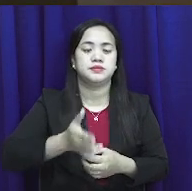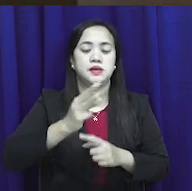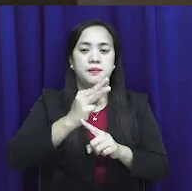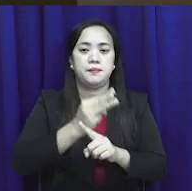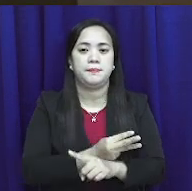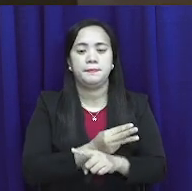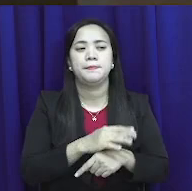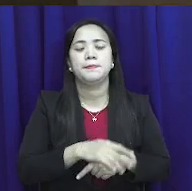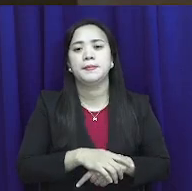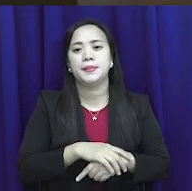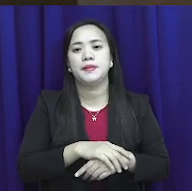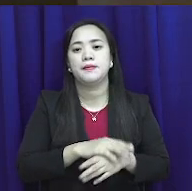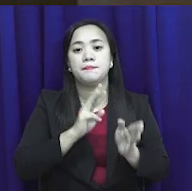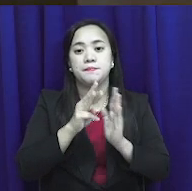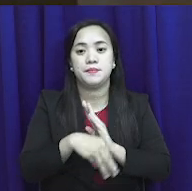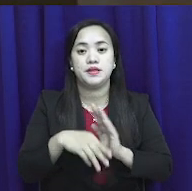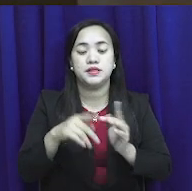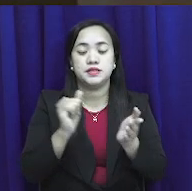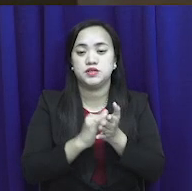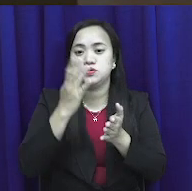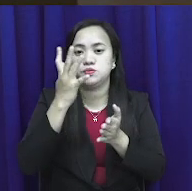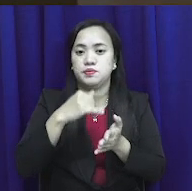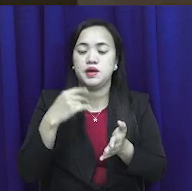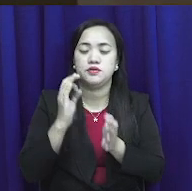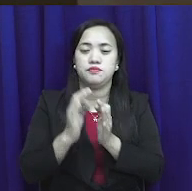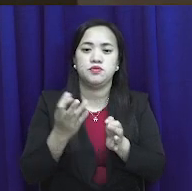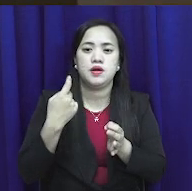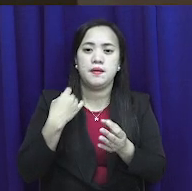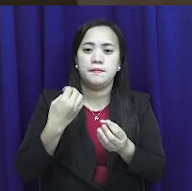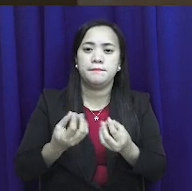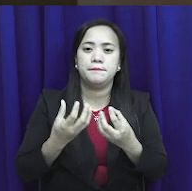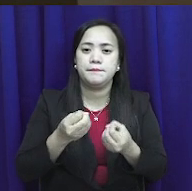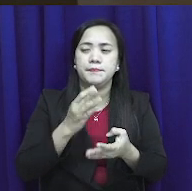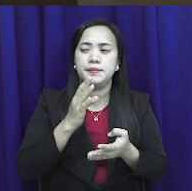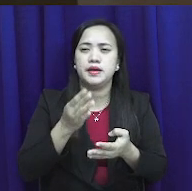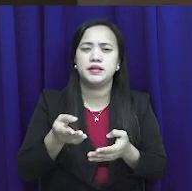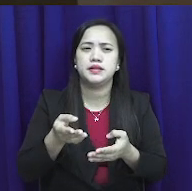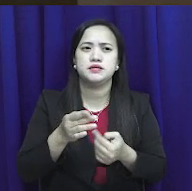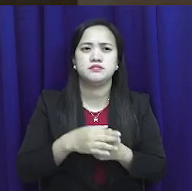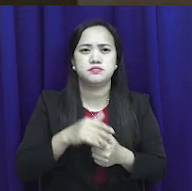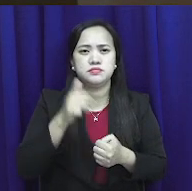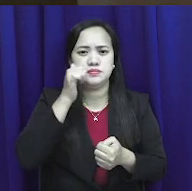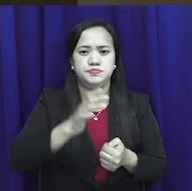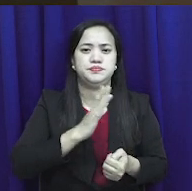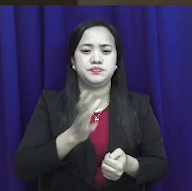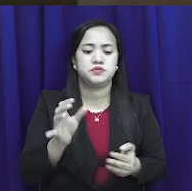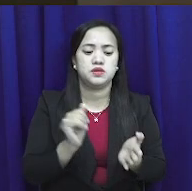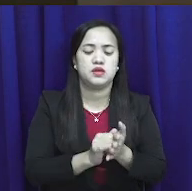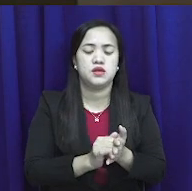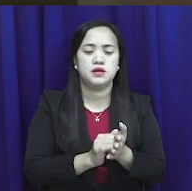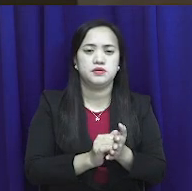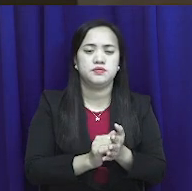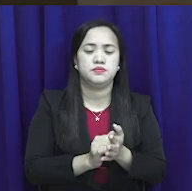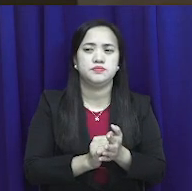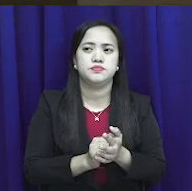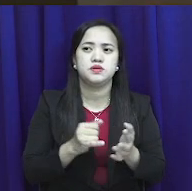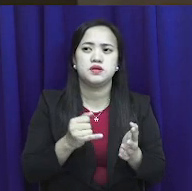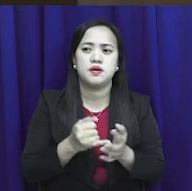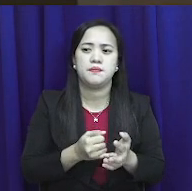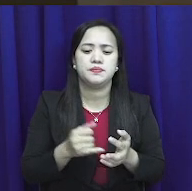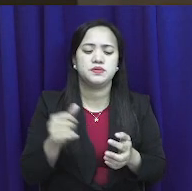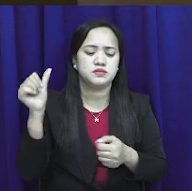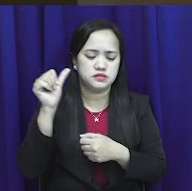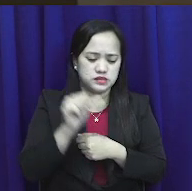women's month kaya ngayon ay marami tayong makikita na ganyan sa social media na parang ah ah deprived ang isang